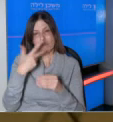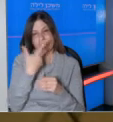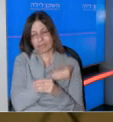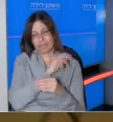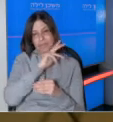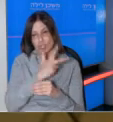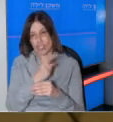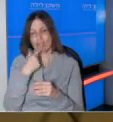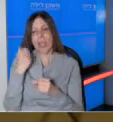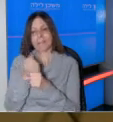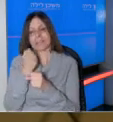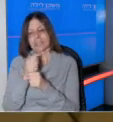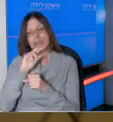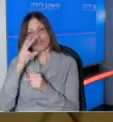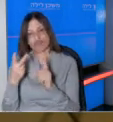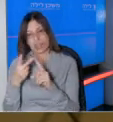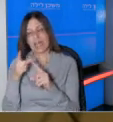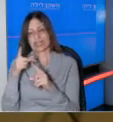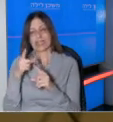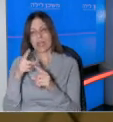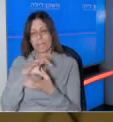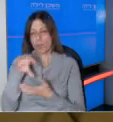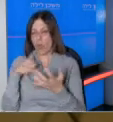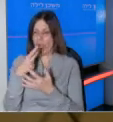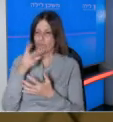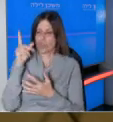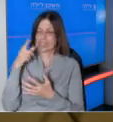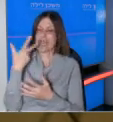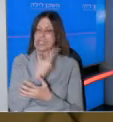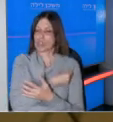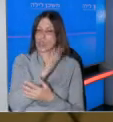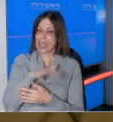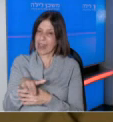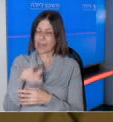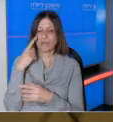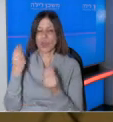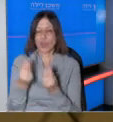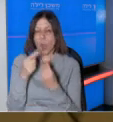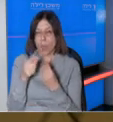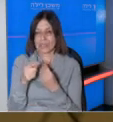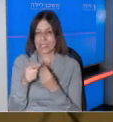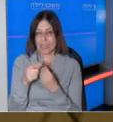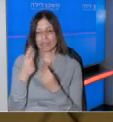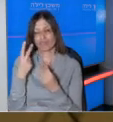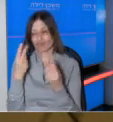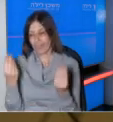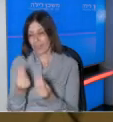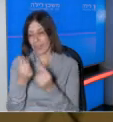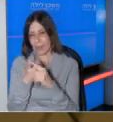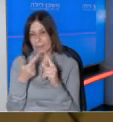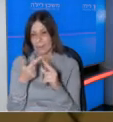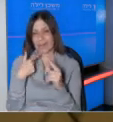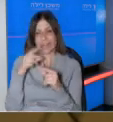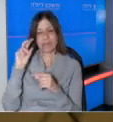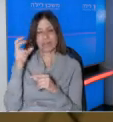המשימה השנייה, שהיא מורכבת מאוד, זה חיסון הילדים, ובתחום הזה אני חושב, ובשני התחומים, אני הייתי מגייס